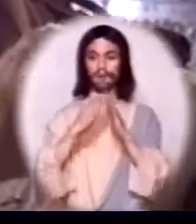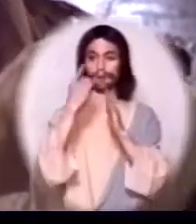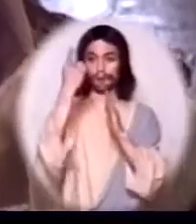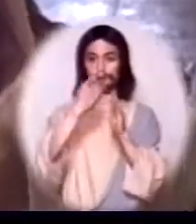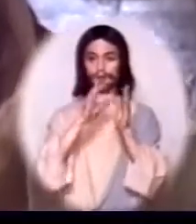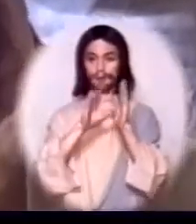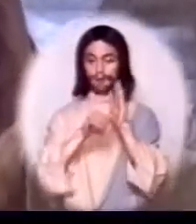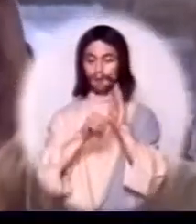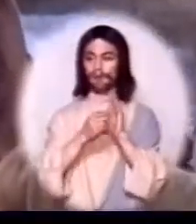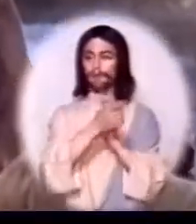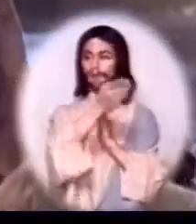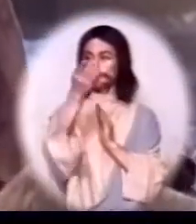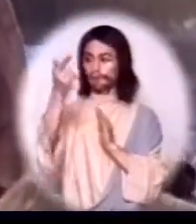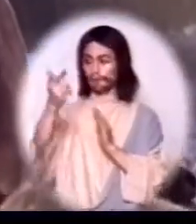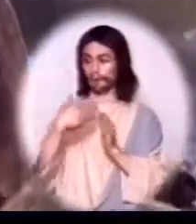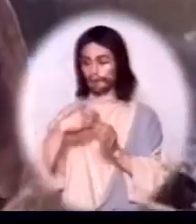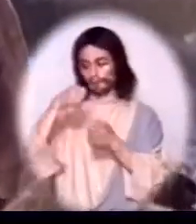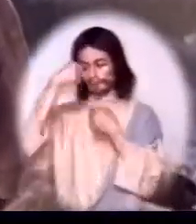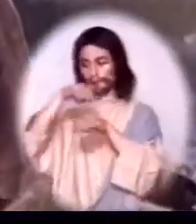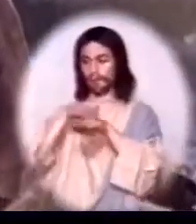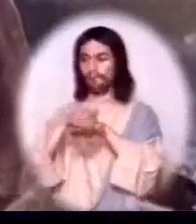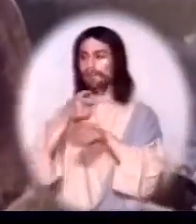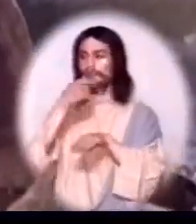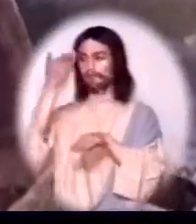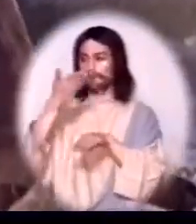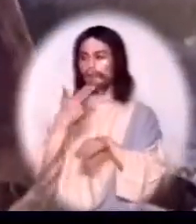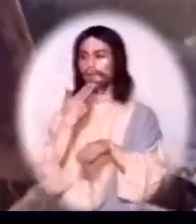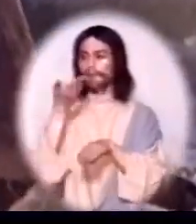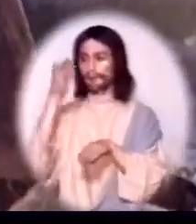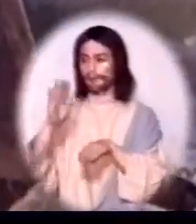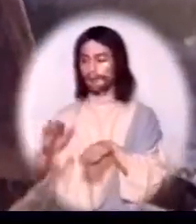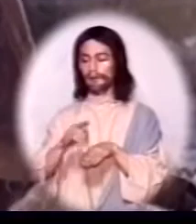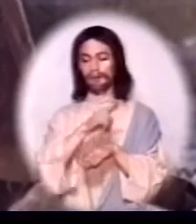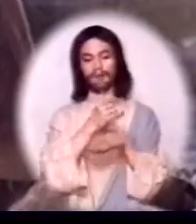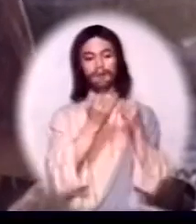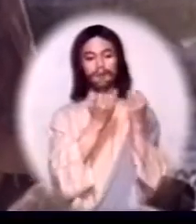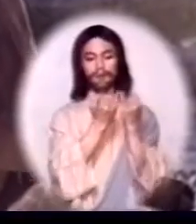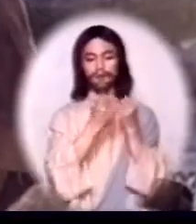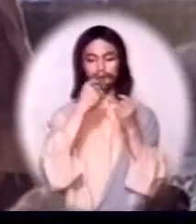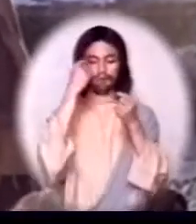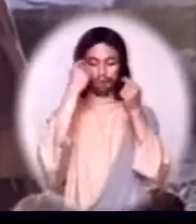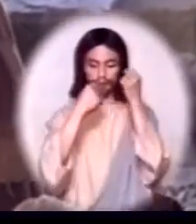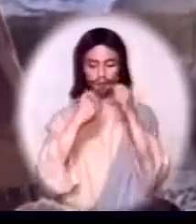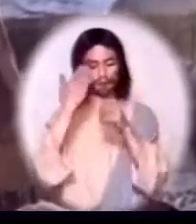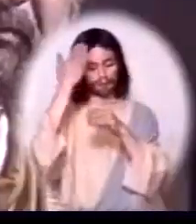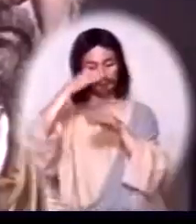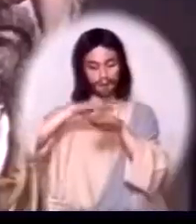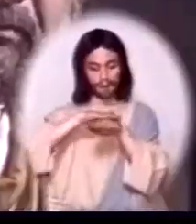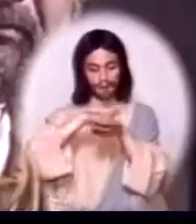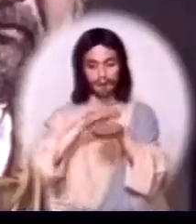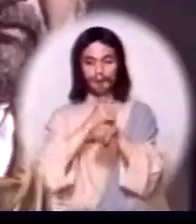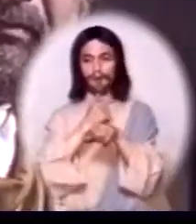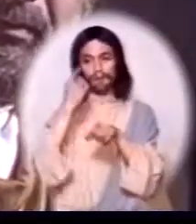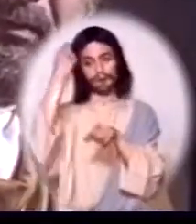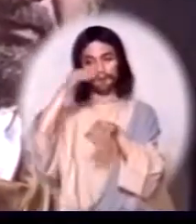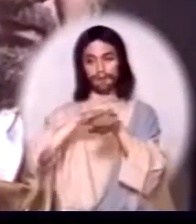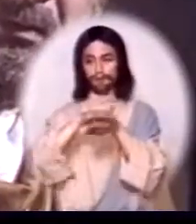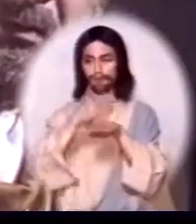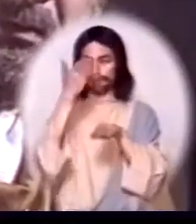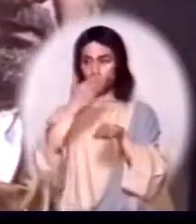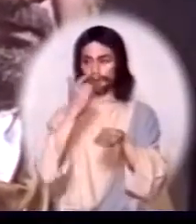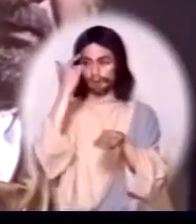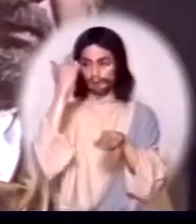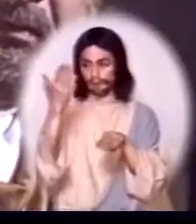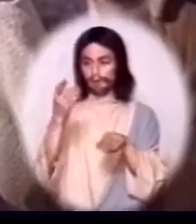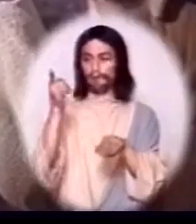내가 이 집에 왔을 때 너는 발 씻을 물도 주지 아니했으나 이 여자는 눈물로 내 발을 씻었고 그 머리털로 닦지